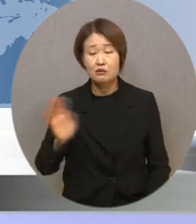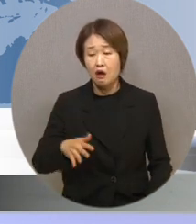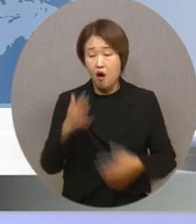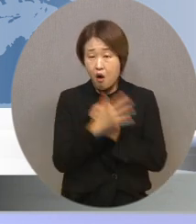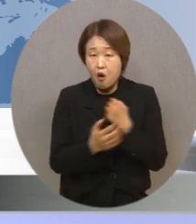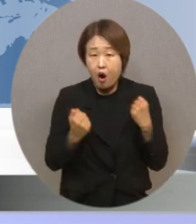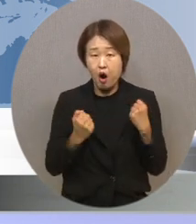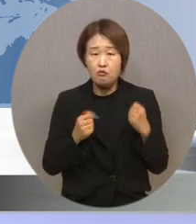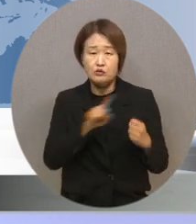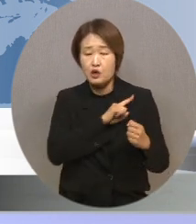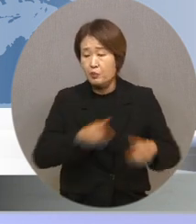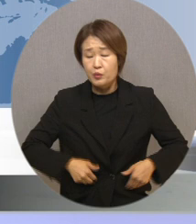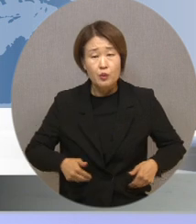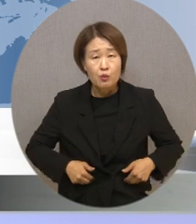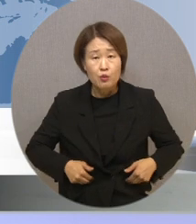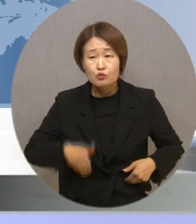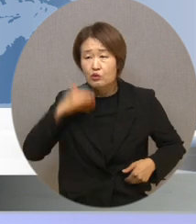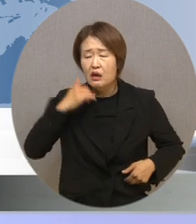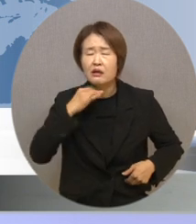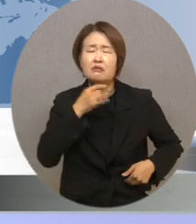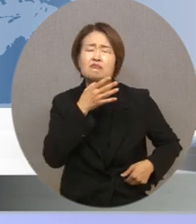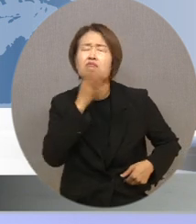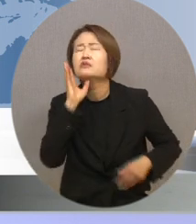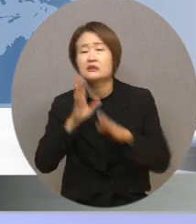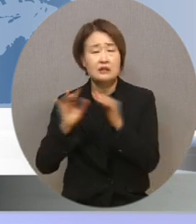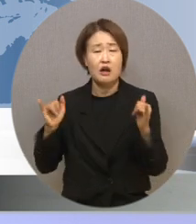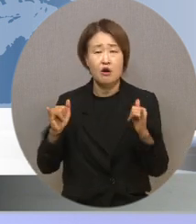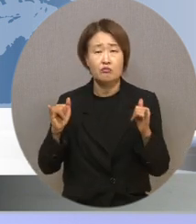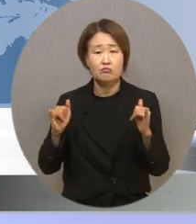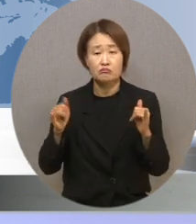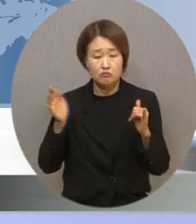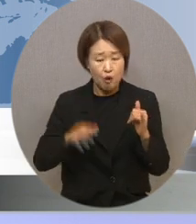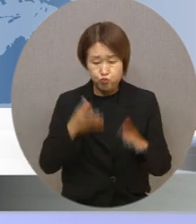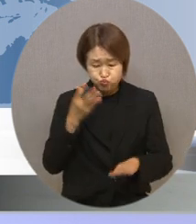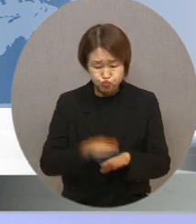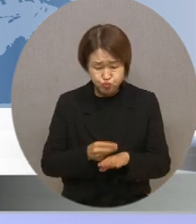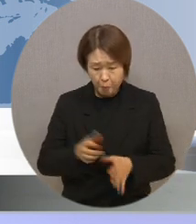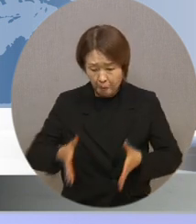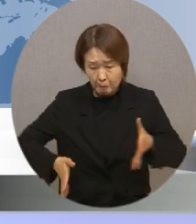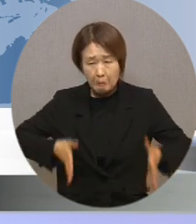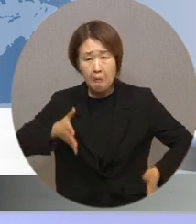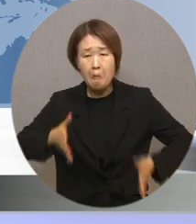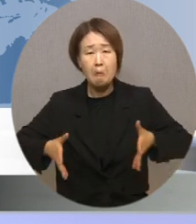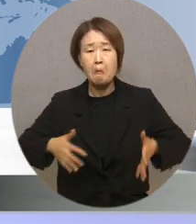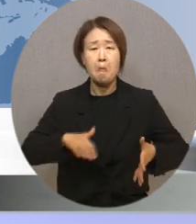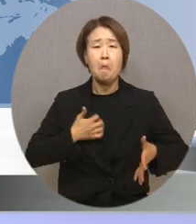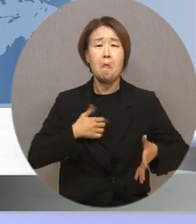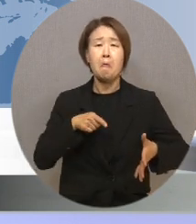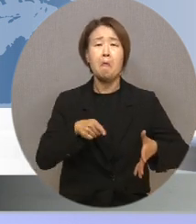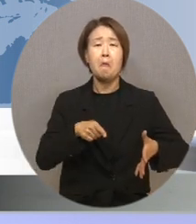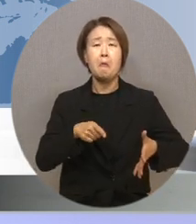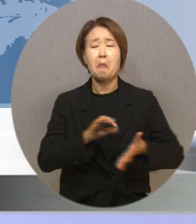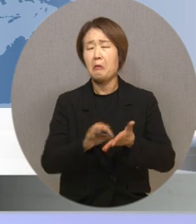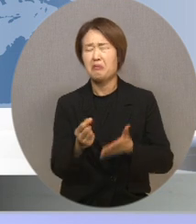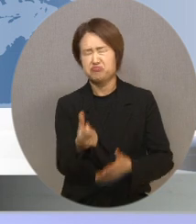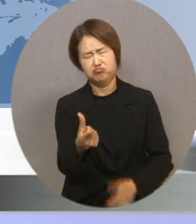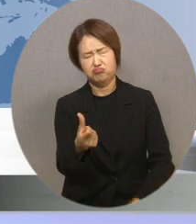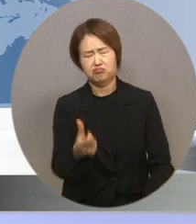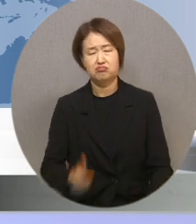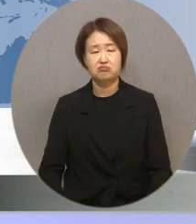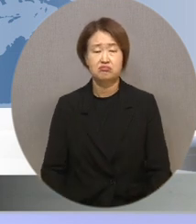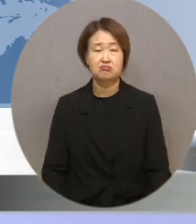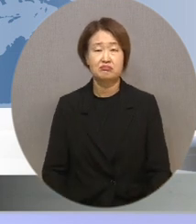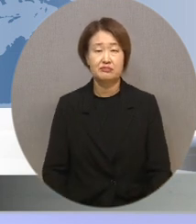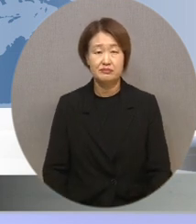건강관리의 기능이 가장 필요로 되는 노인층에서는 관련 앱의 이용률이 굉장히 낮은 것으로 나타났는데요. 정유정 기자가